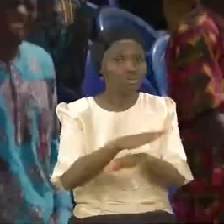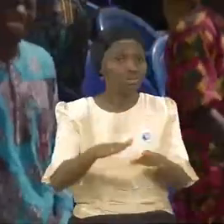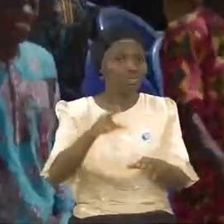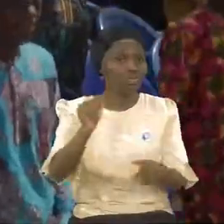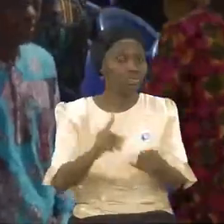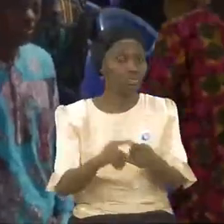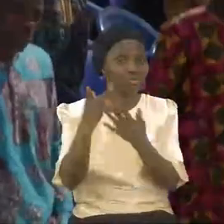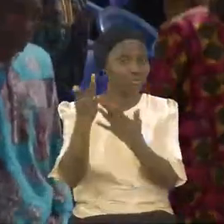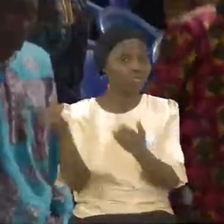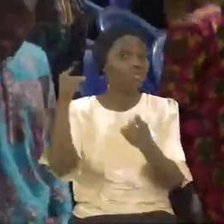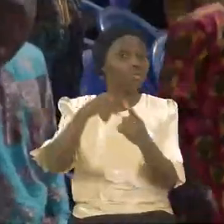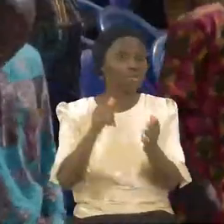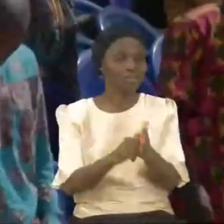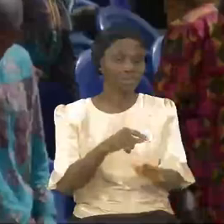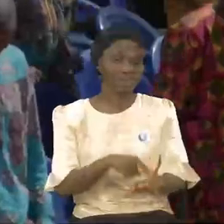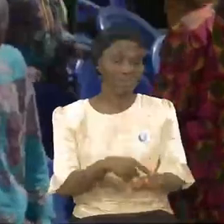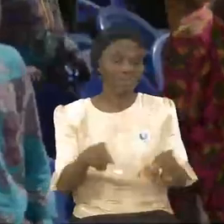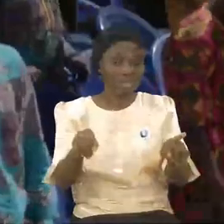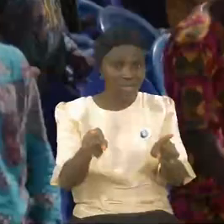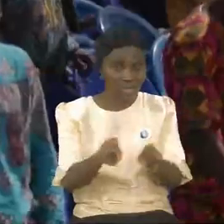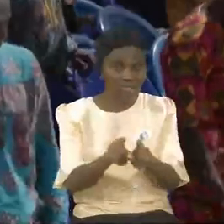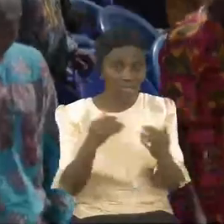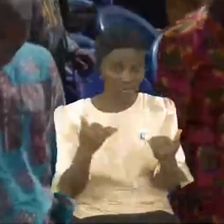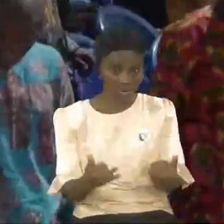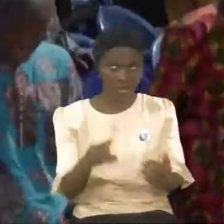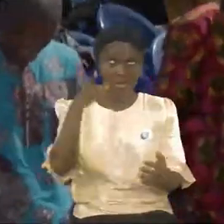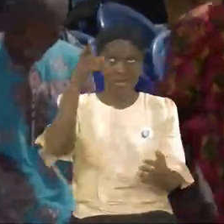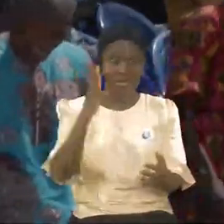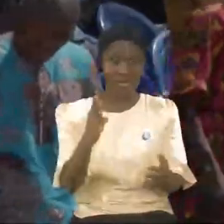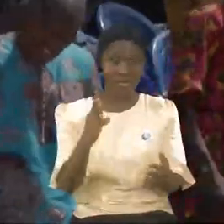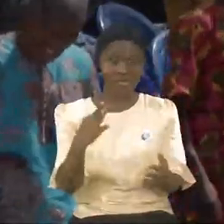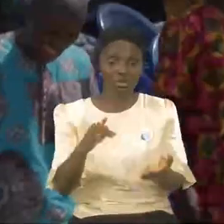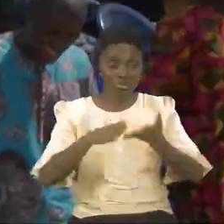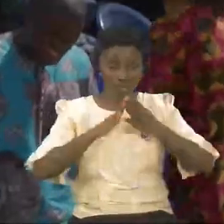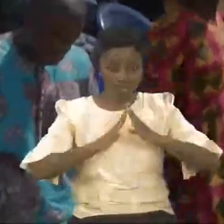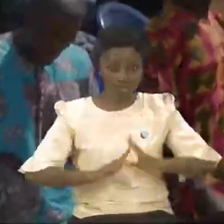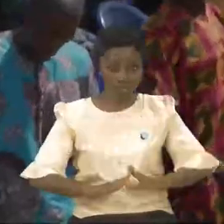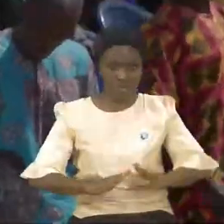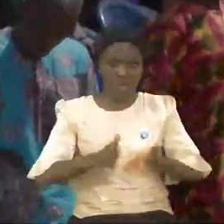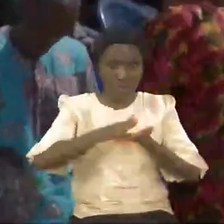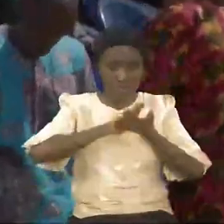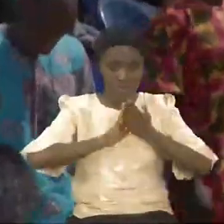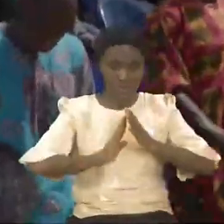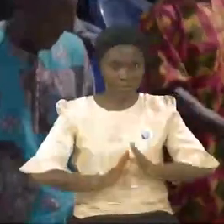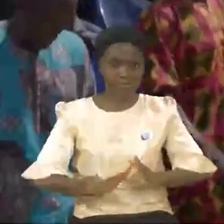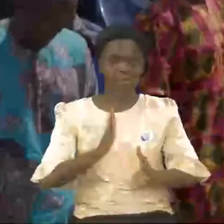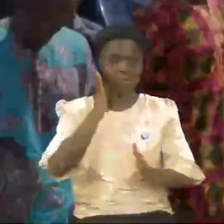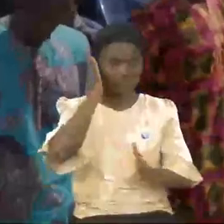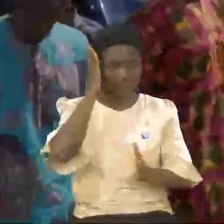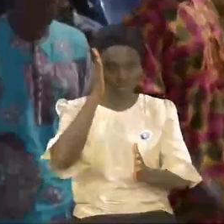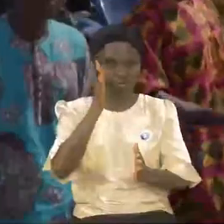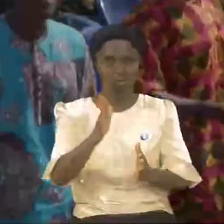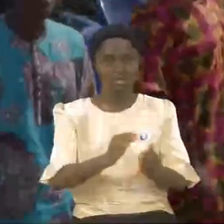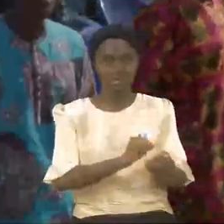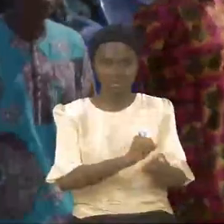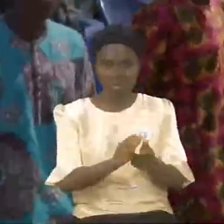jour même maintenant le Dieu de paix et écrasera bientôt Satan